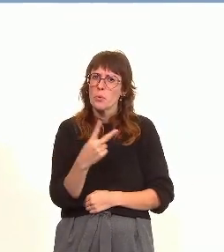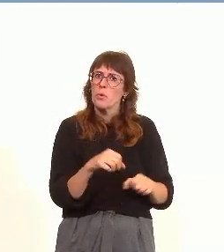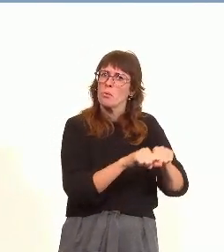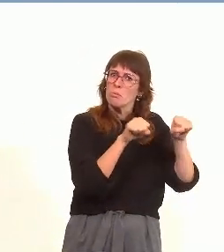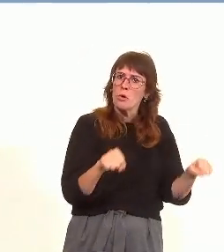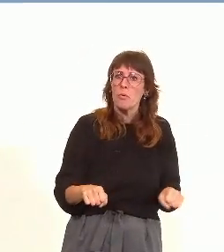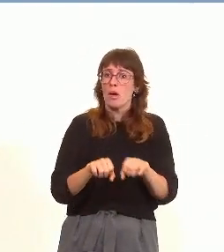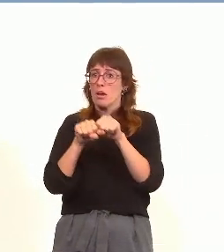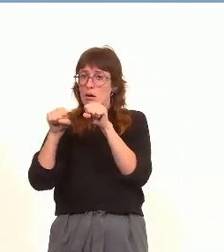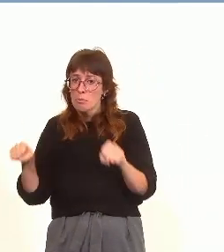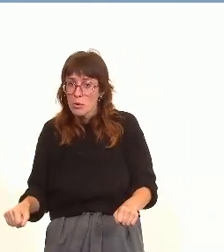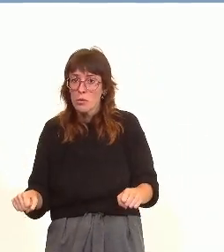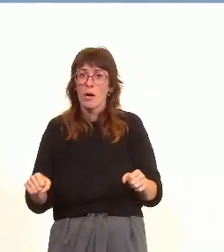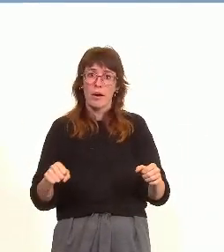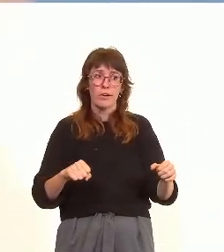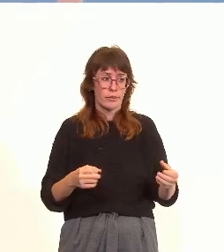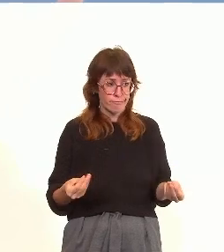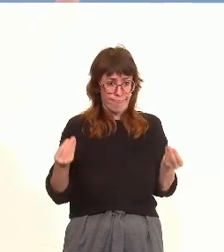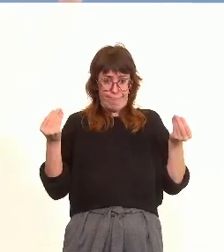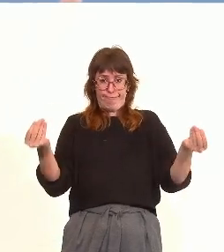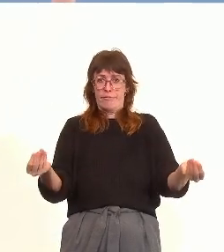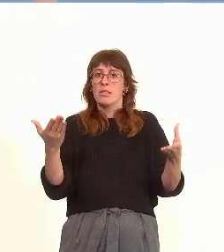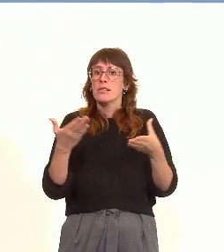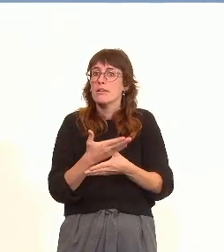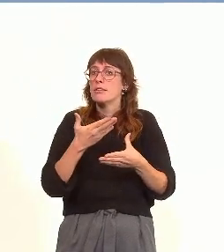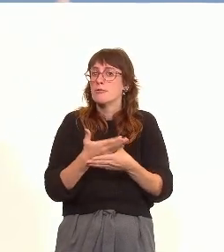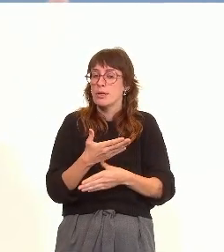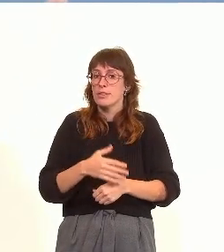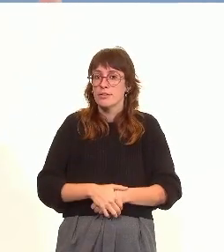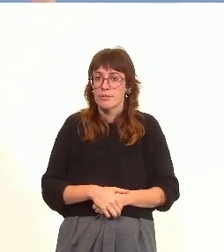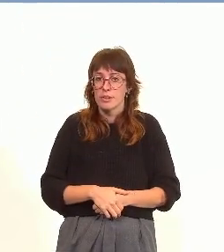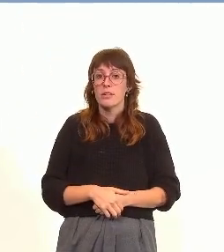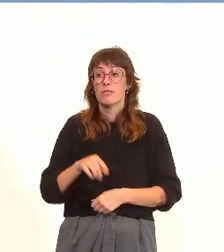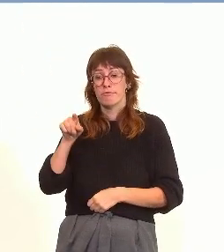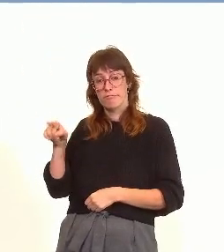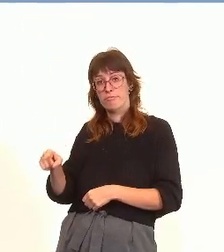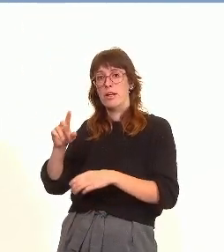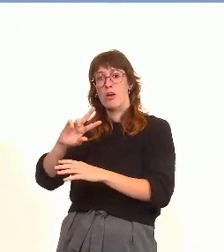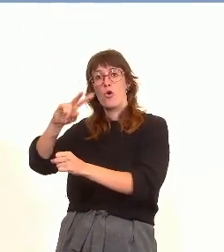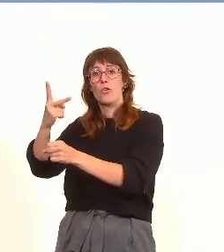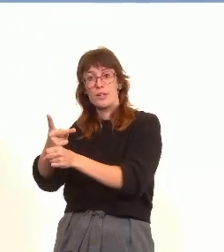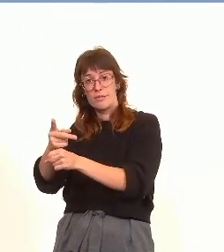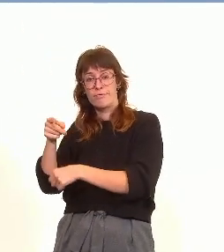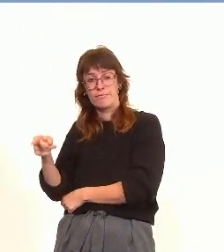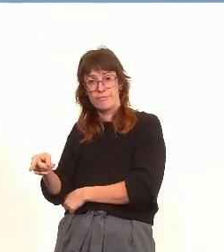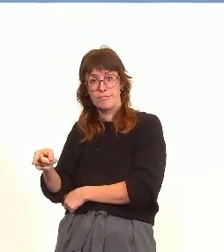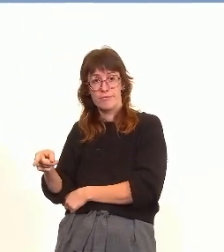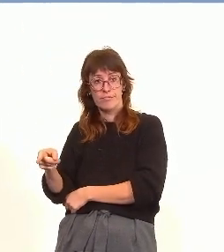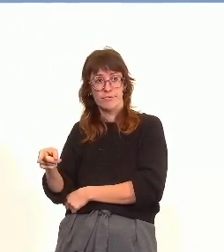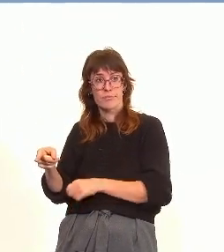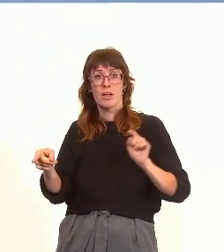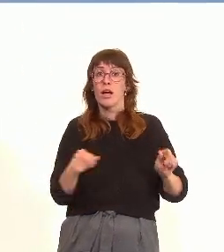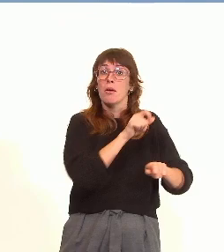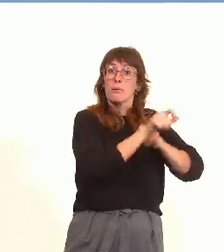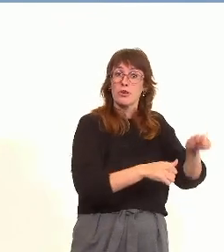directement concernées au titre de leur expertise d'usage, que reste-t-il aux représentants ? Et que reste-t-il à l'administration, à